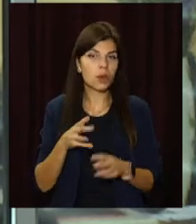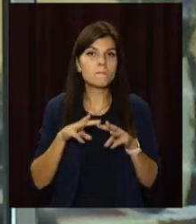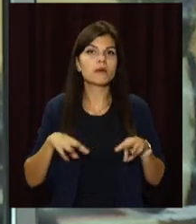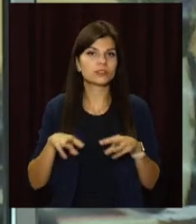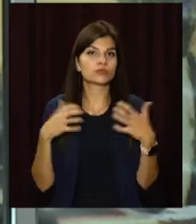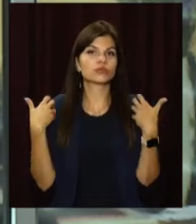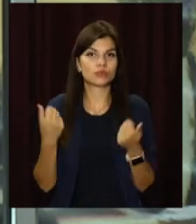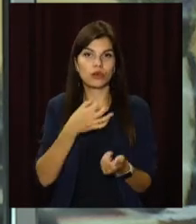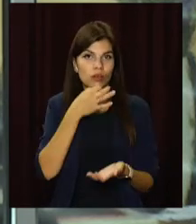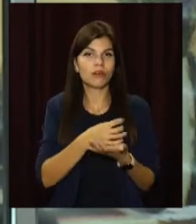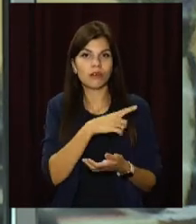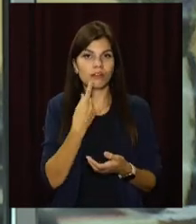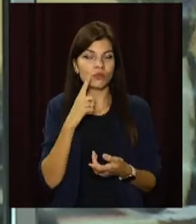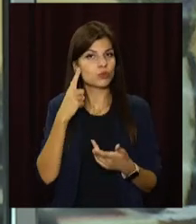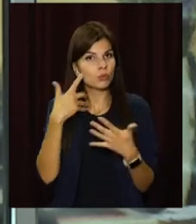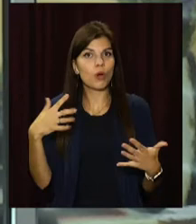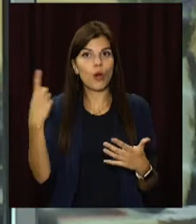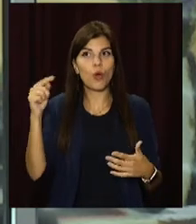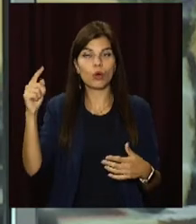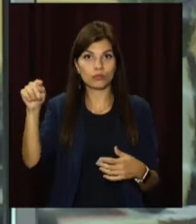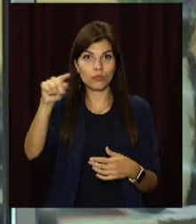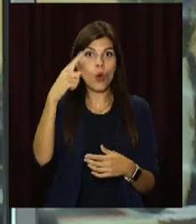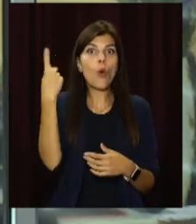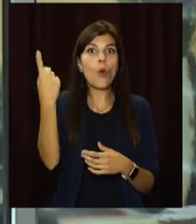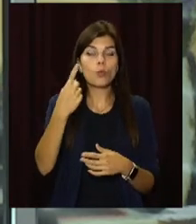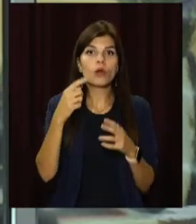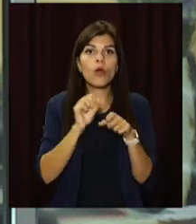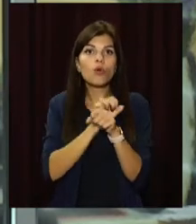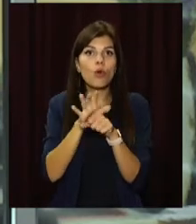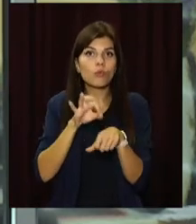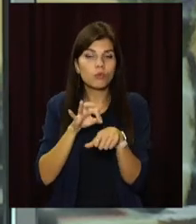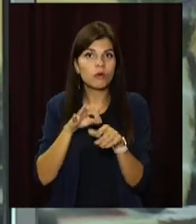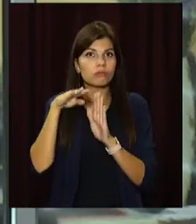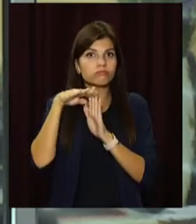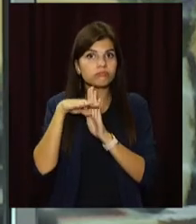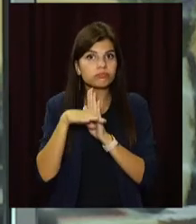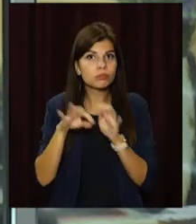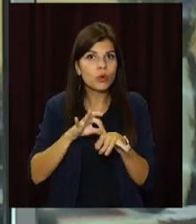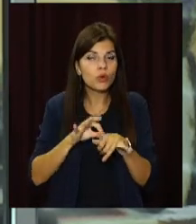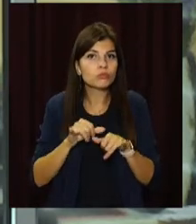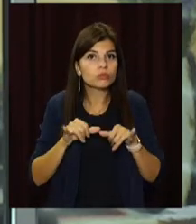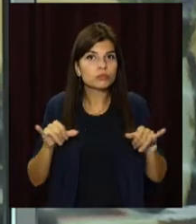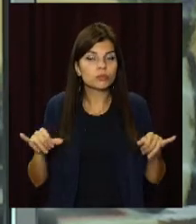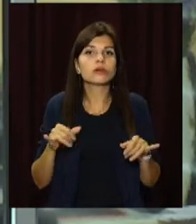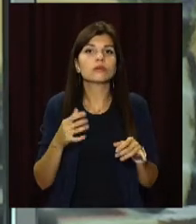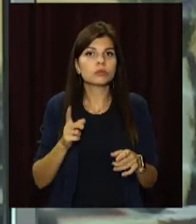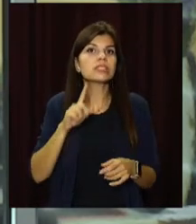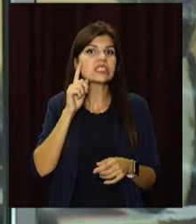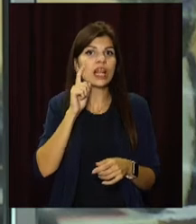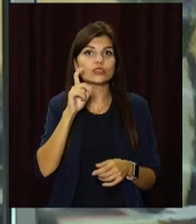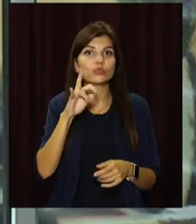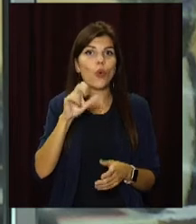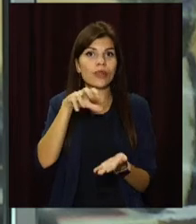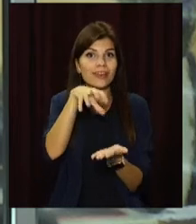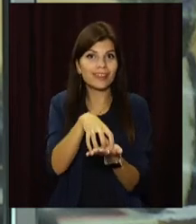Міністерстві охорони здоров'я. У більшості областей ситуація з поширенням коронавірусу погіршується. І найближчим часом з зеленої карантинної